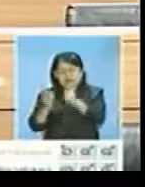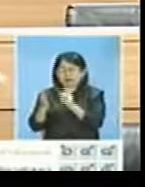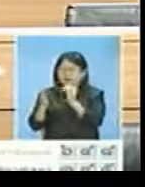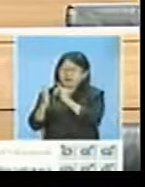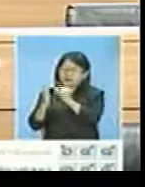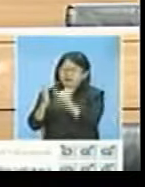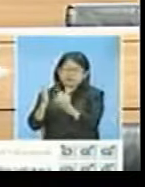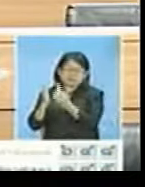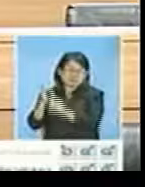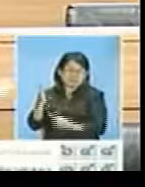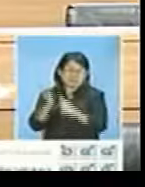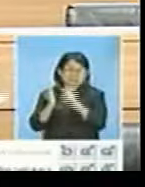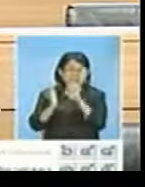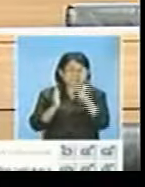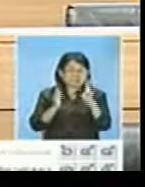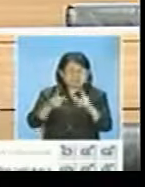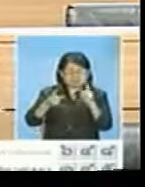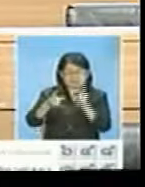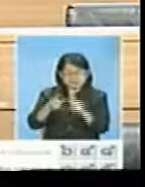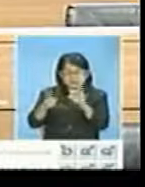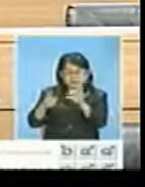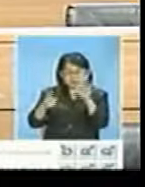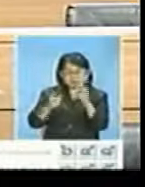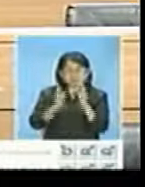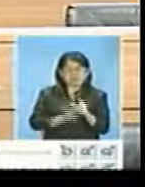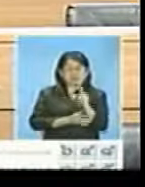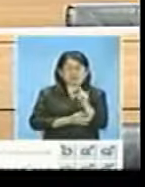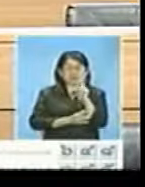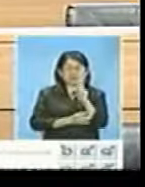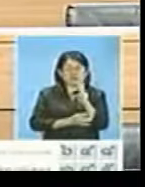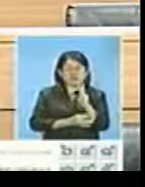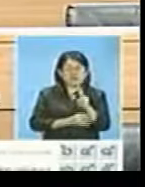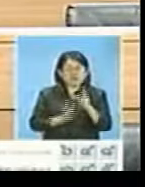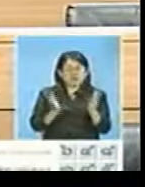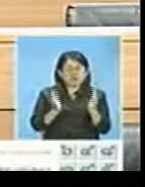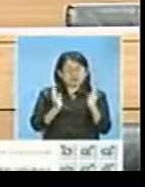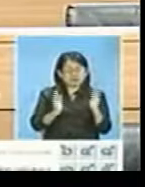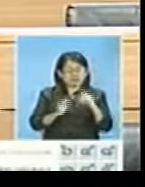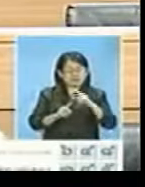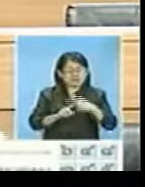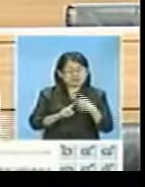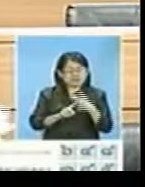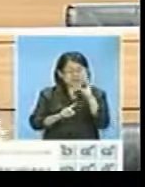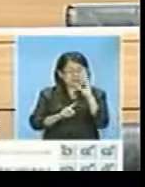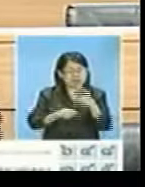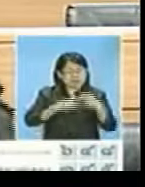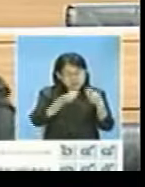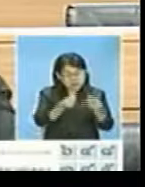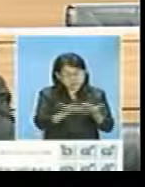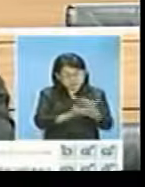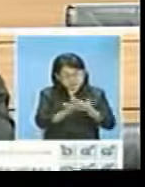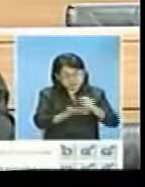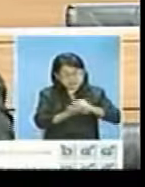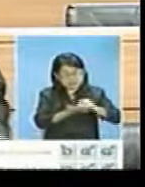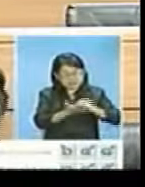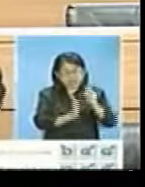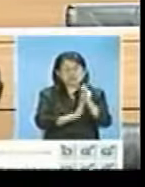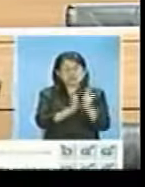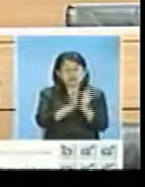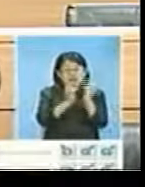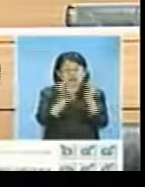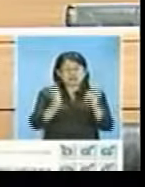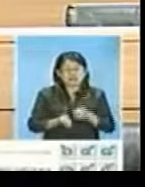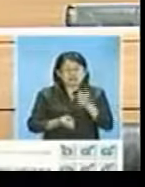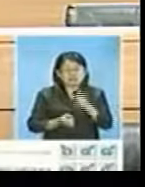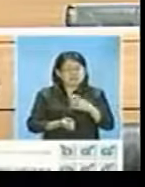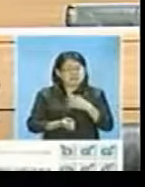แล้วมาบวกกับผู้ทรงคุณวุฒิ22คนแล้วใช้เวลา8เดือนไปร่างรัฐธรรมนูญผมไม่อยากเห็นประเทศไท